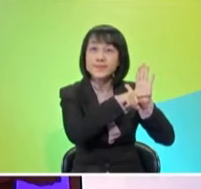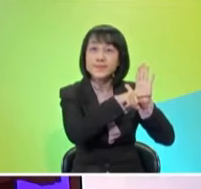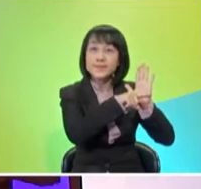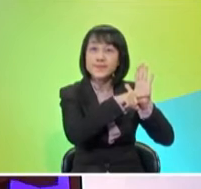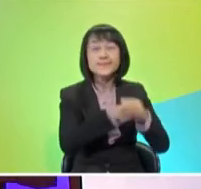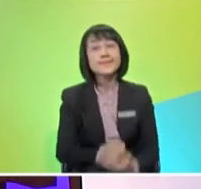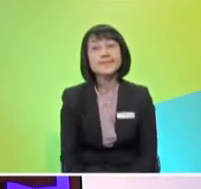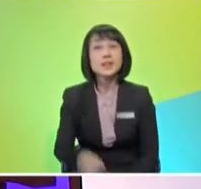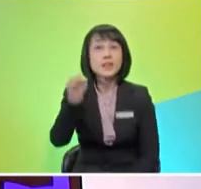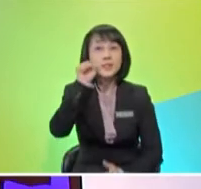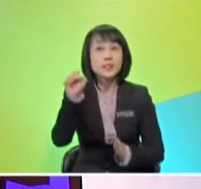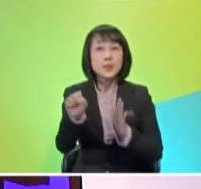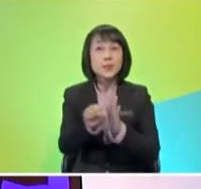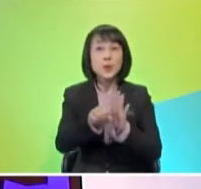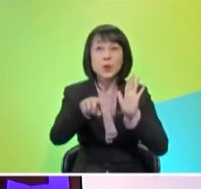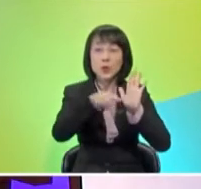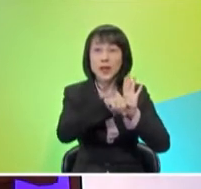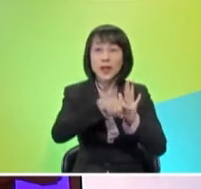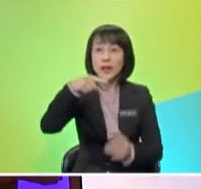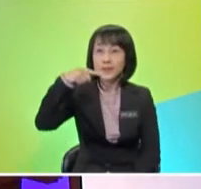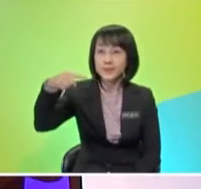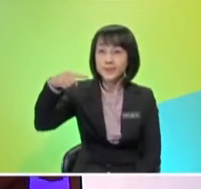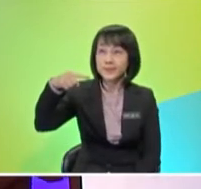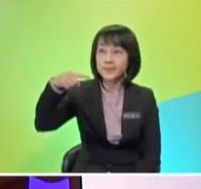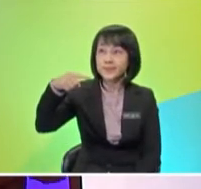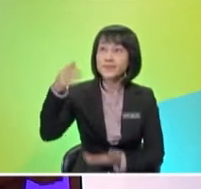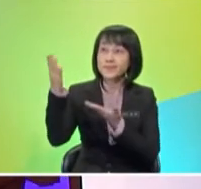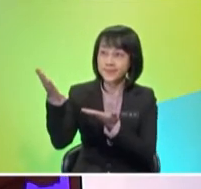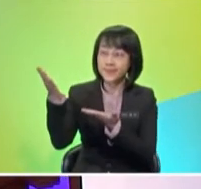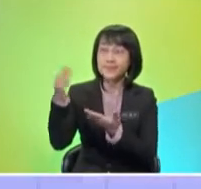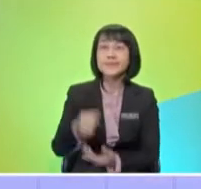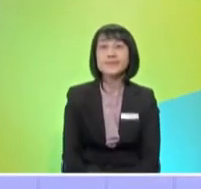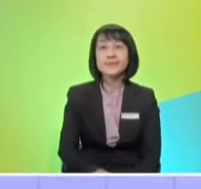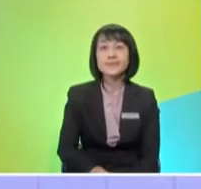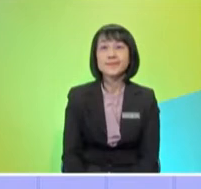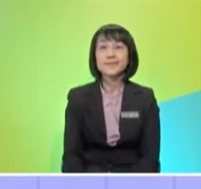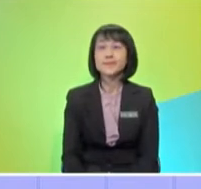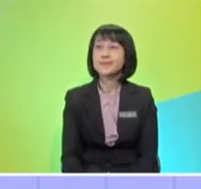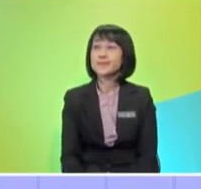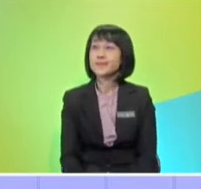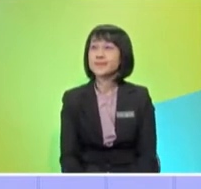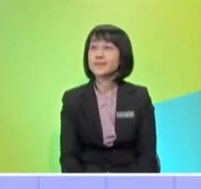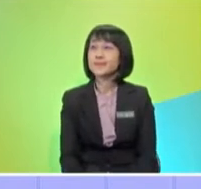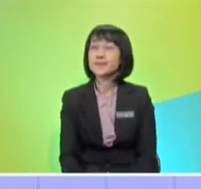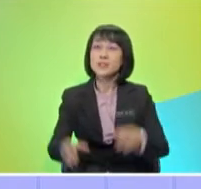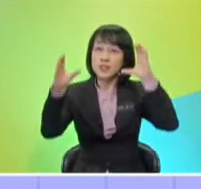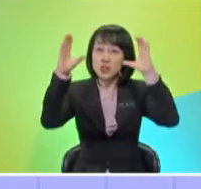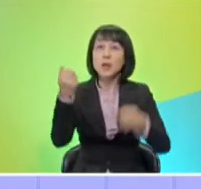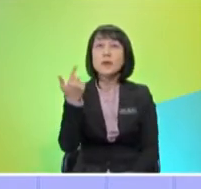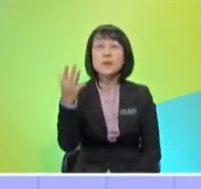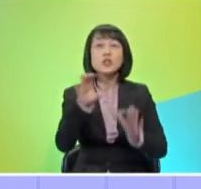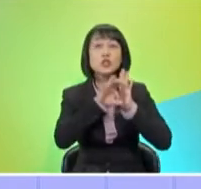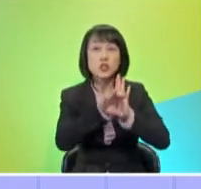dan simbol tolaknya adalah a seperti tanda inilah jadi murid sudah biasa contoh